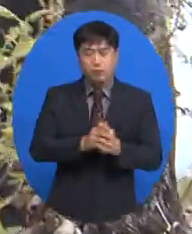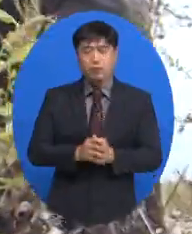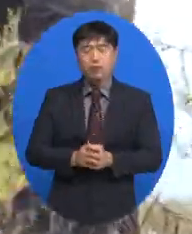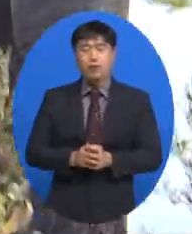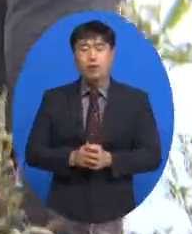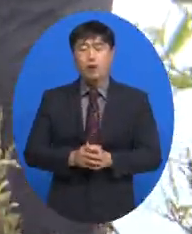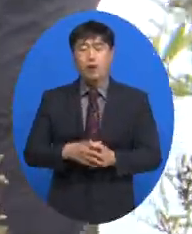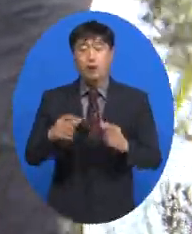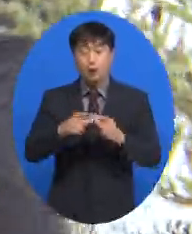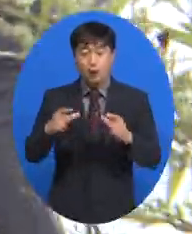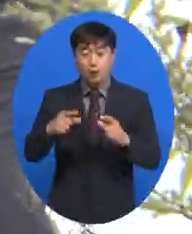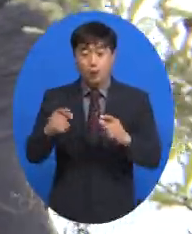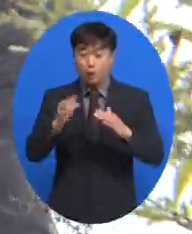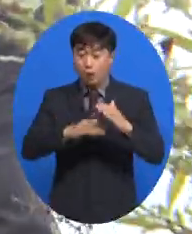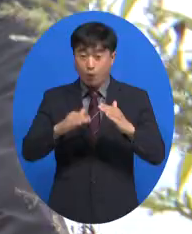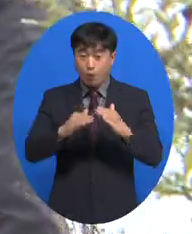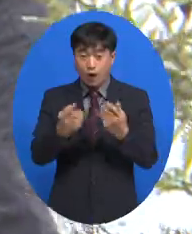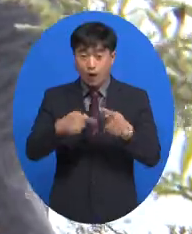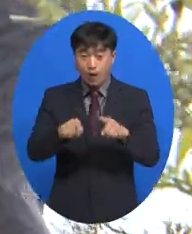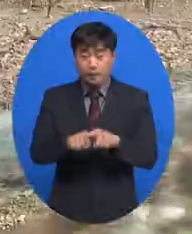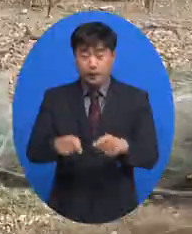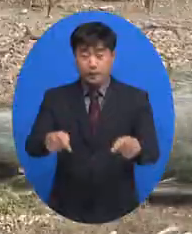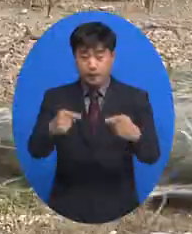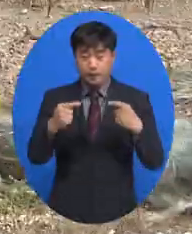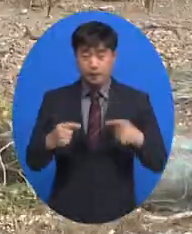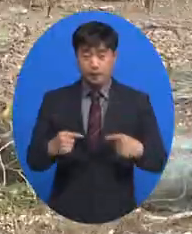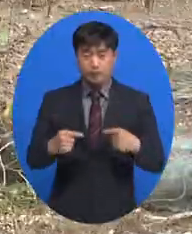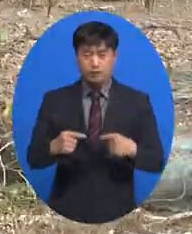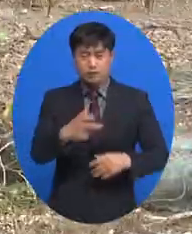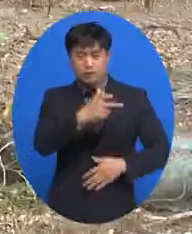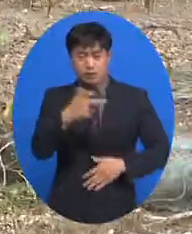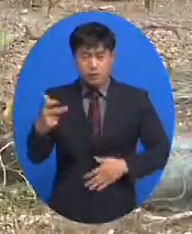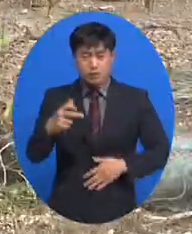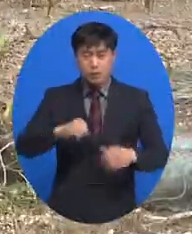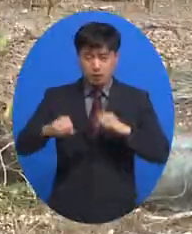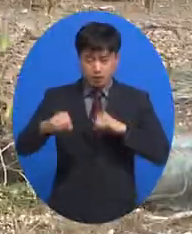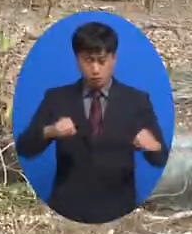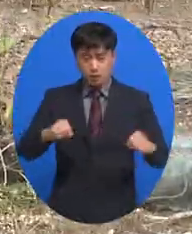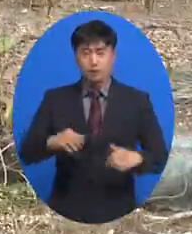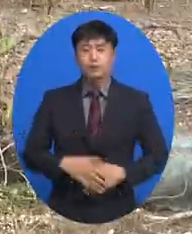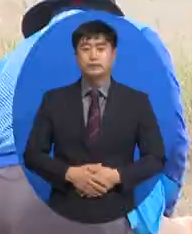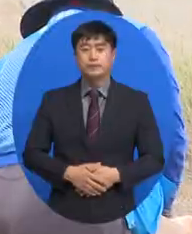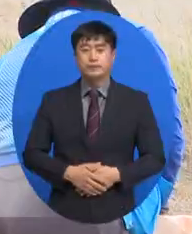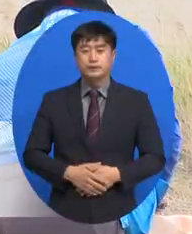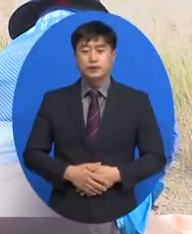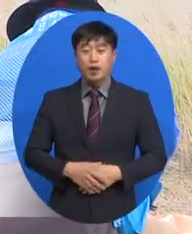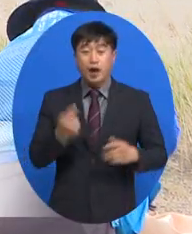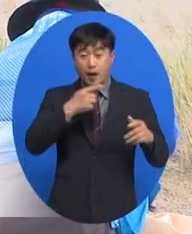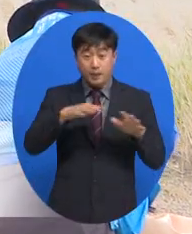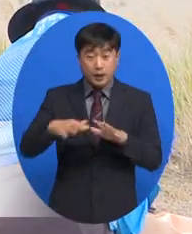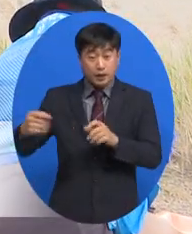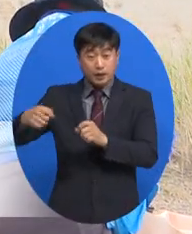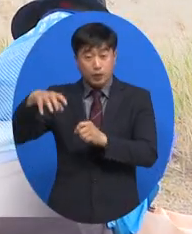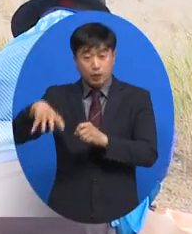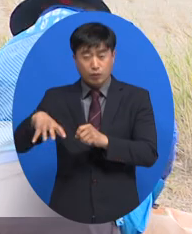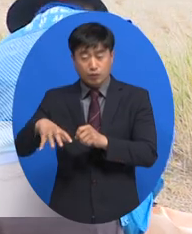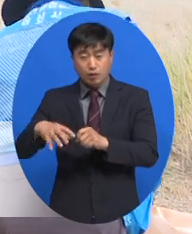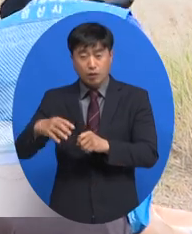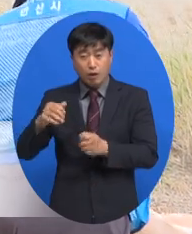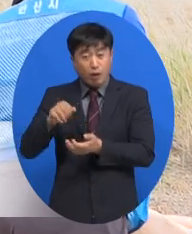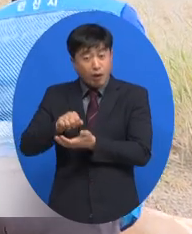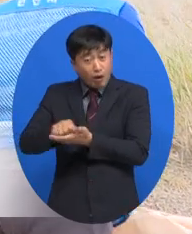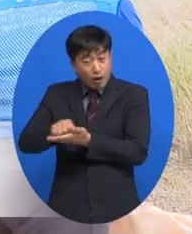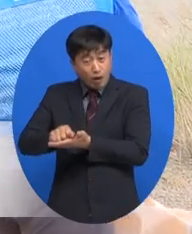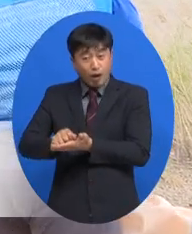민간 합동으로 관련 기관과 지역 어민 등이 참여해 대대적으로 같이 이루어집니다. 해안가에도 늘 청소를 해도